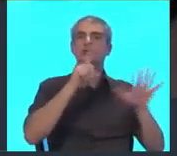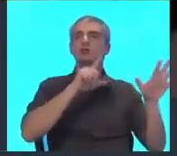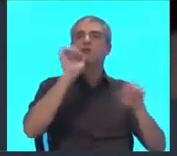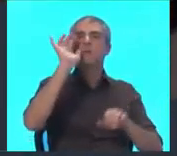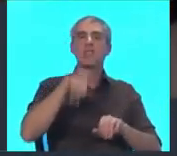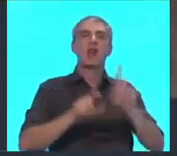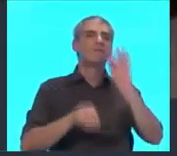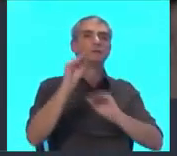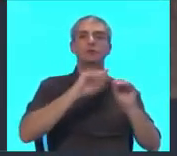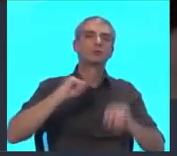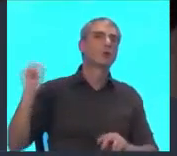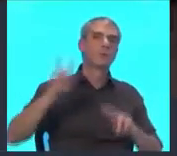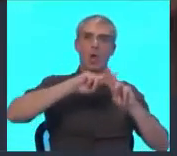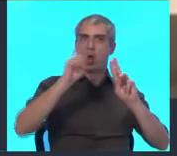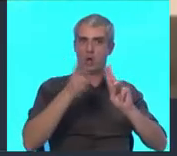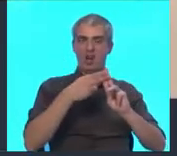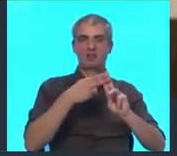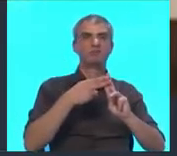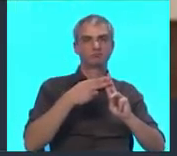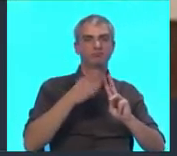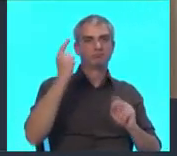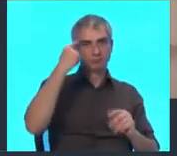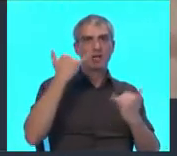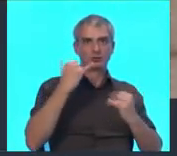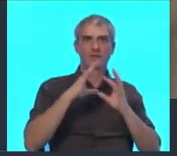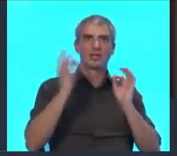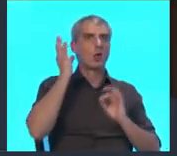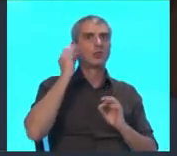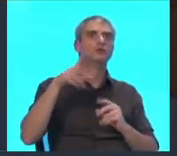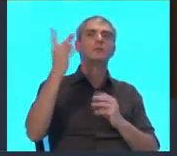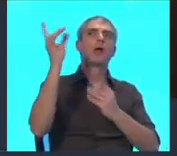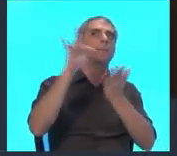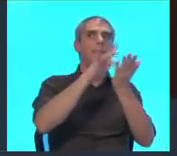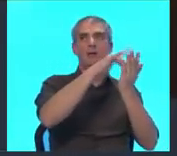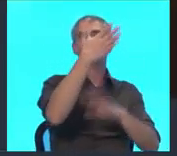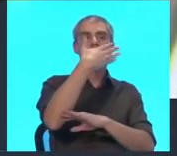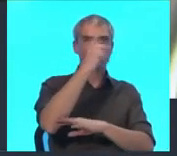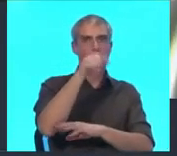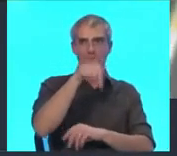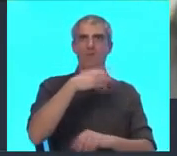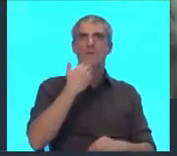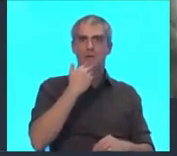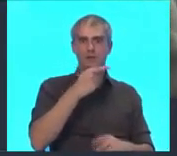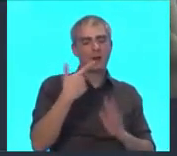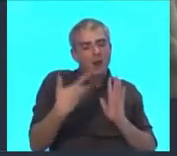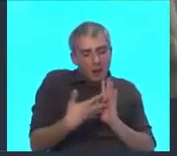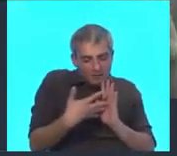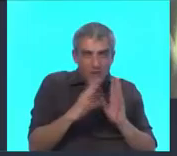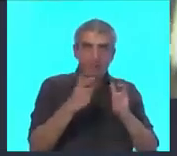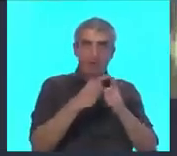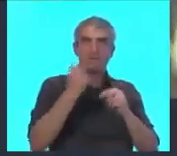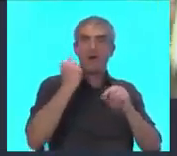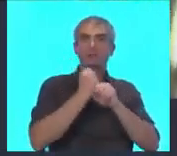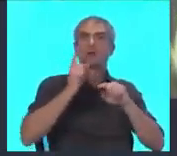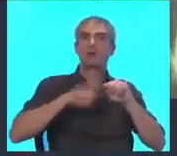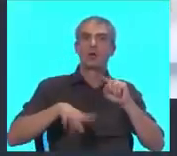משתמשות ברחבי העולם, וסביר להניח שעכשיו יחלו נשים בלא מעט מדינות, גם כאן בישראל, לבדוק אם החברה כשלה, אם